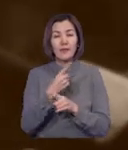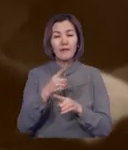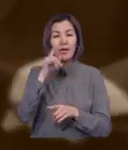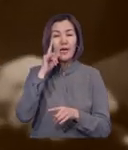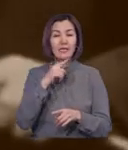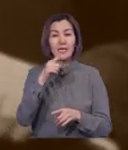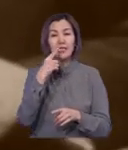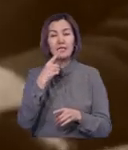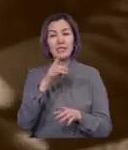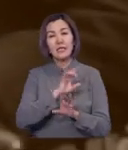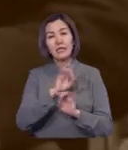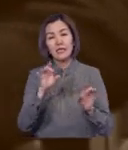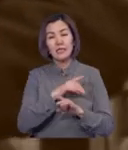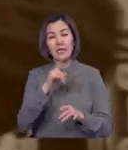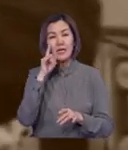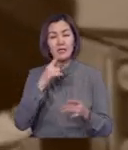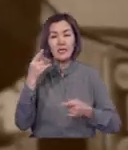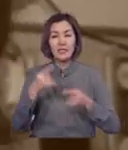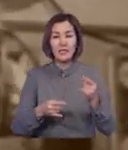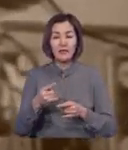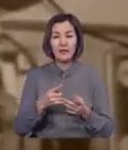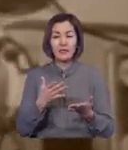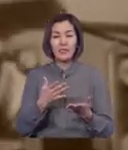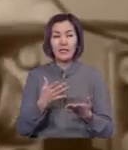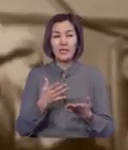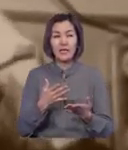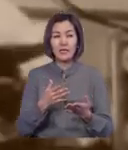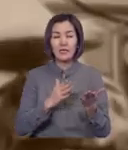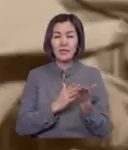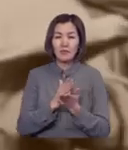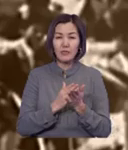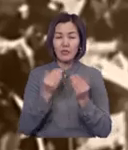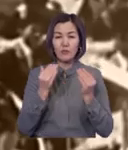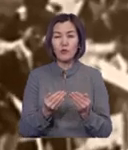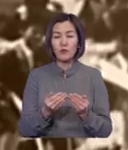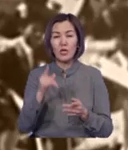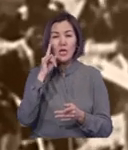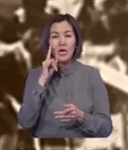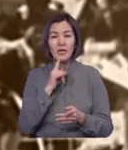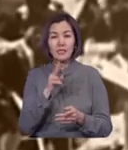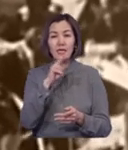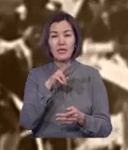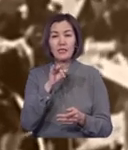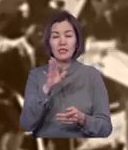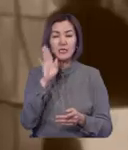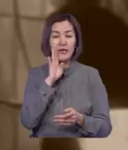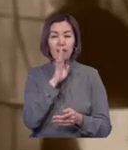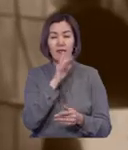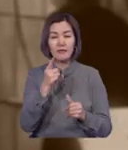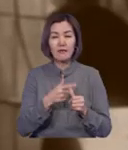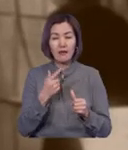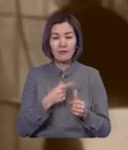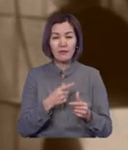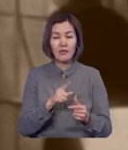қазақ тілінде эфирге шыққан Қазақ телевизиясының қарлығашы. Бүгінде ол қазақ дикторларының анасы атанған.